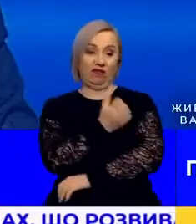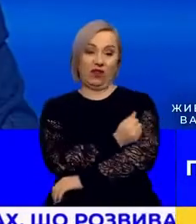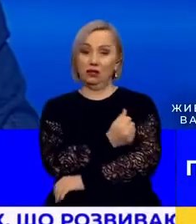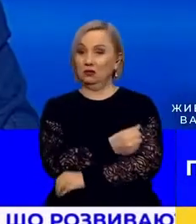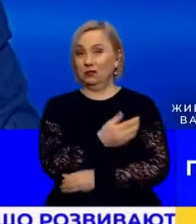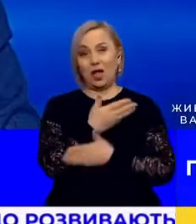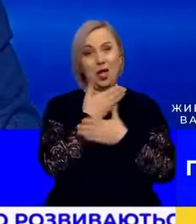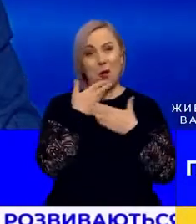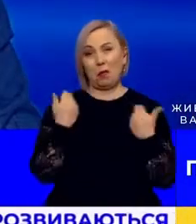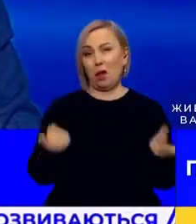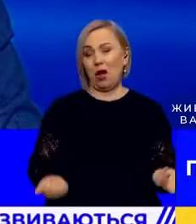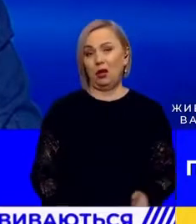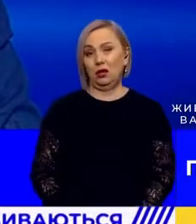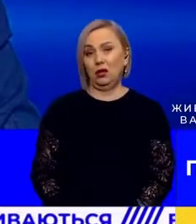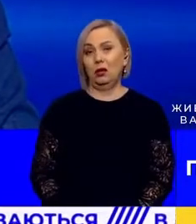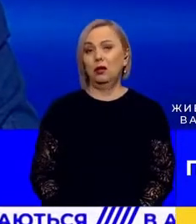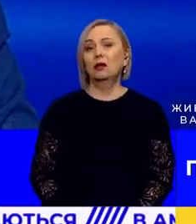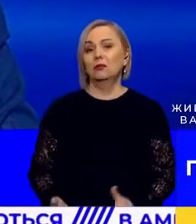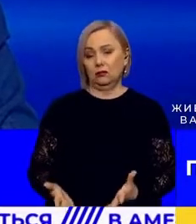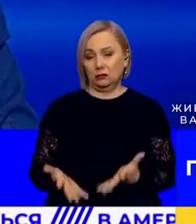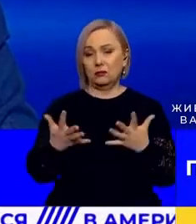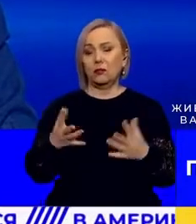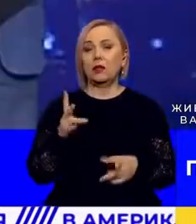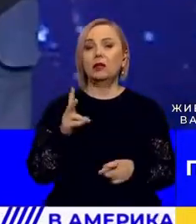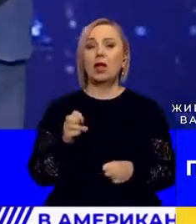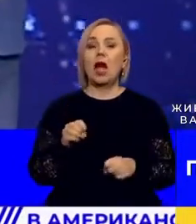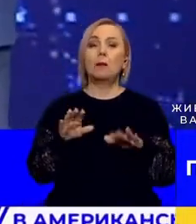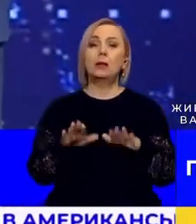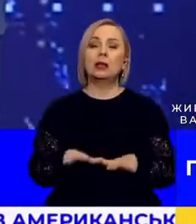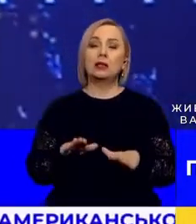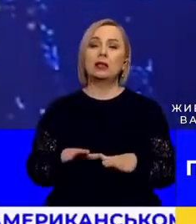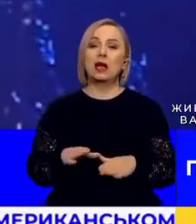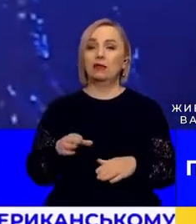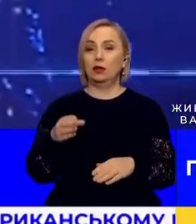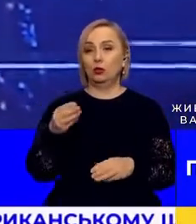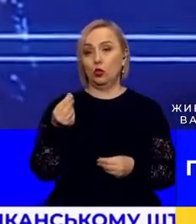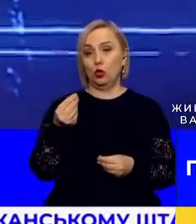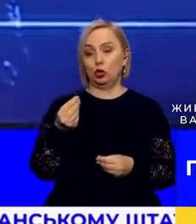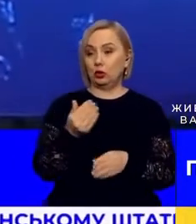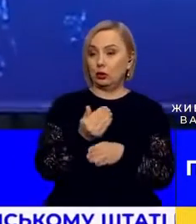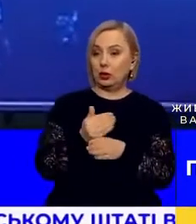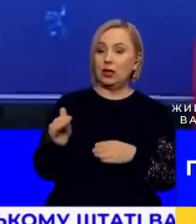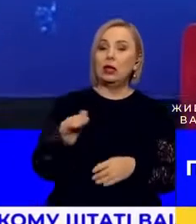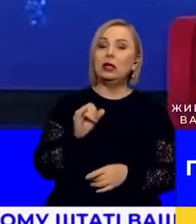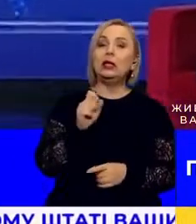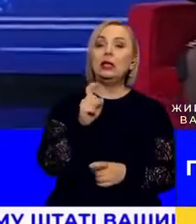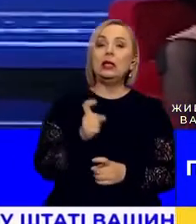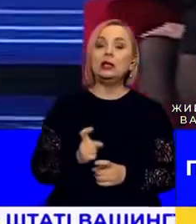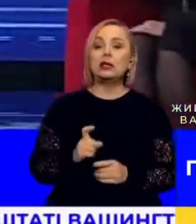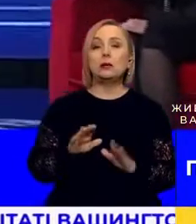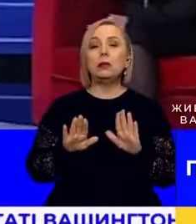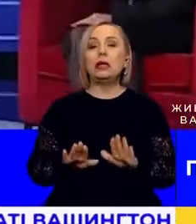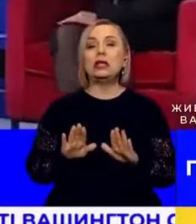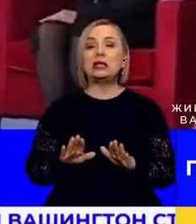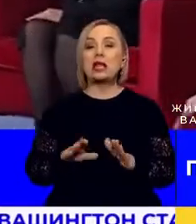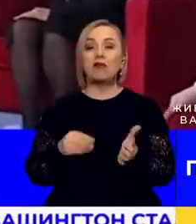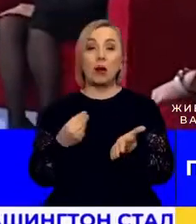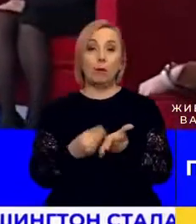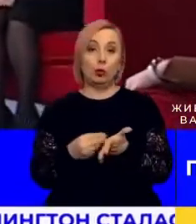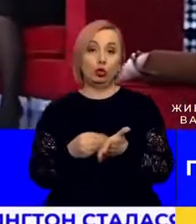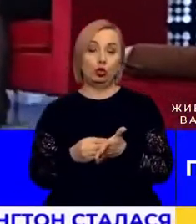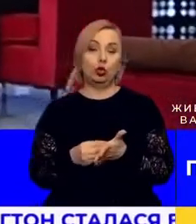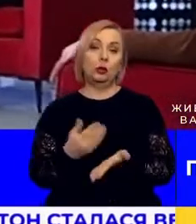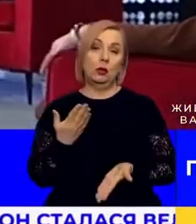розуміємо, то це, можливо, на місцях їх дають додатково за кошти місцевого бюджету. Тобто, якщо дійсно президент би